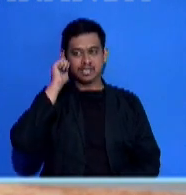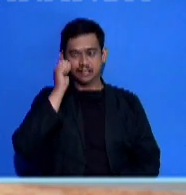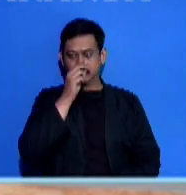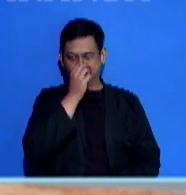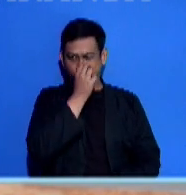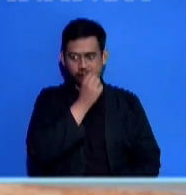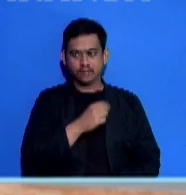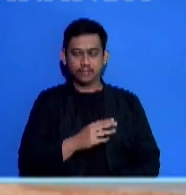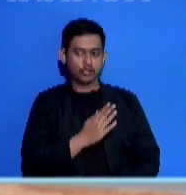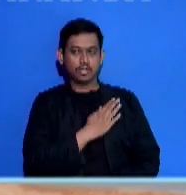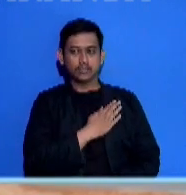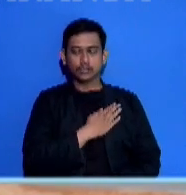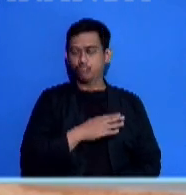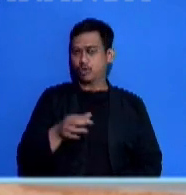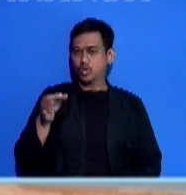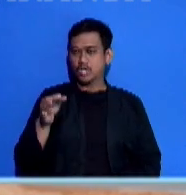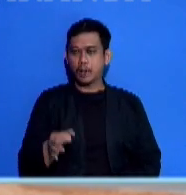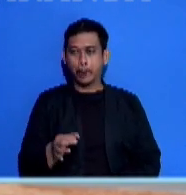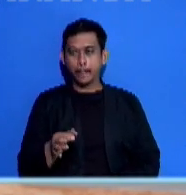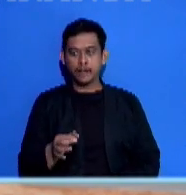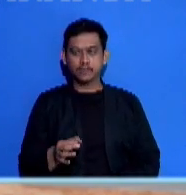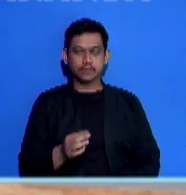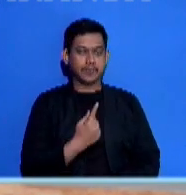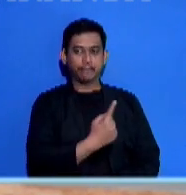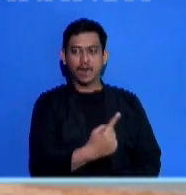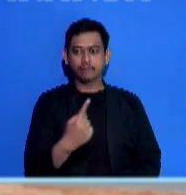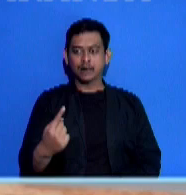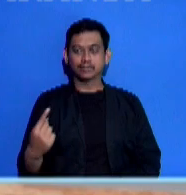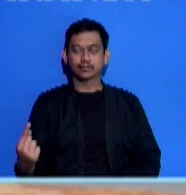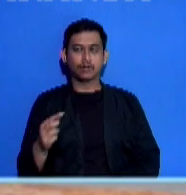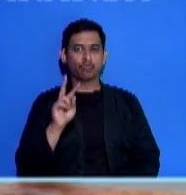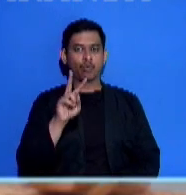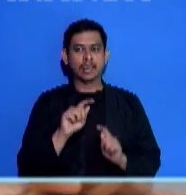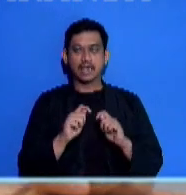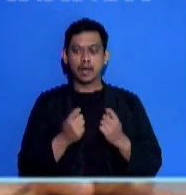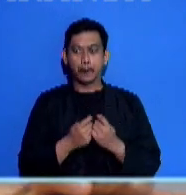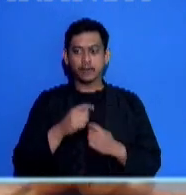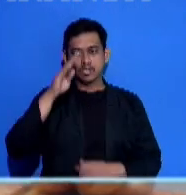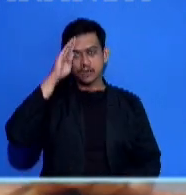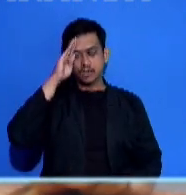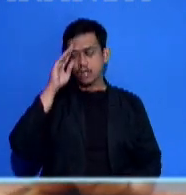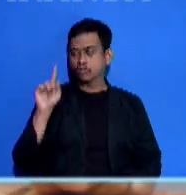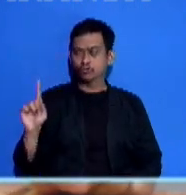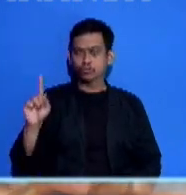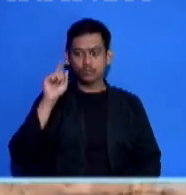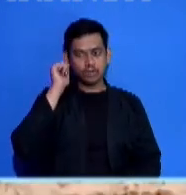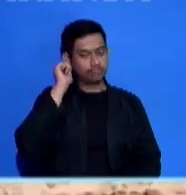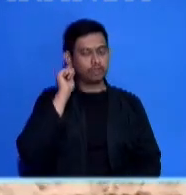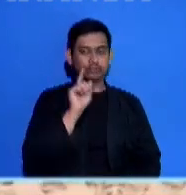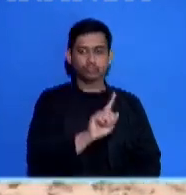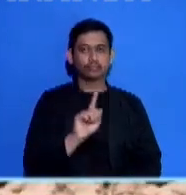dan satu kota di Daerah Istimewa Yogyakarta masing-masing menggirimkan dua tim terdiri satu tim Putra dan satu tim